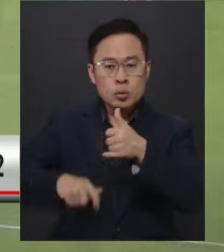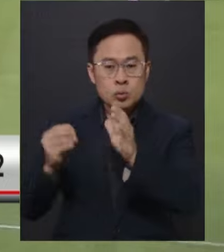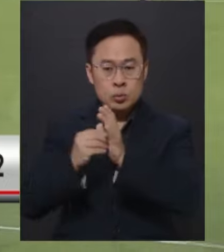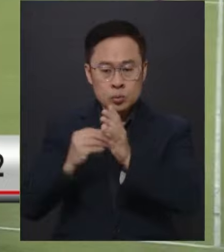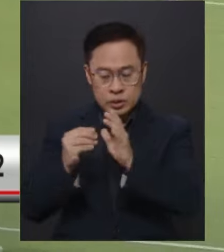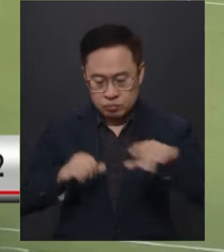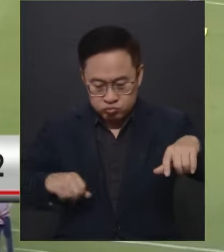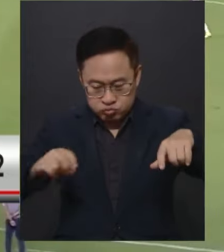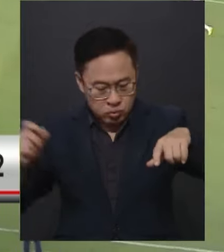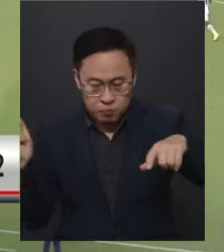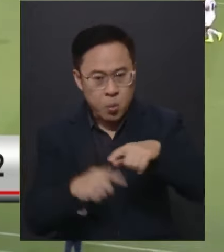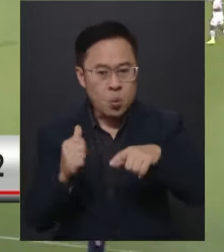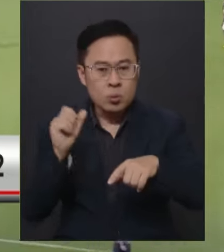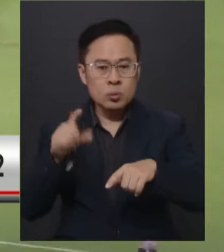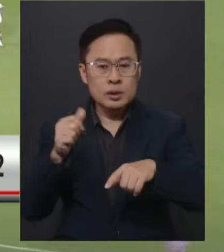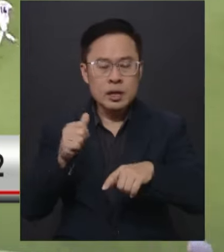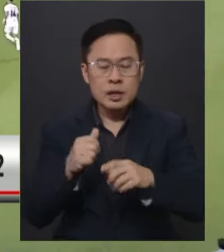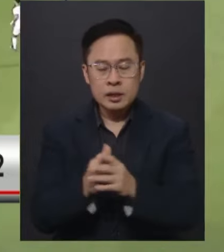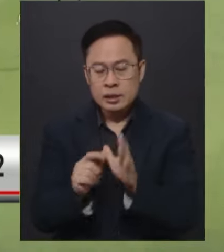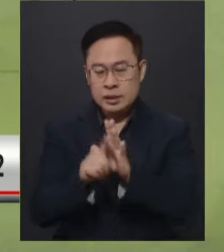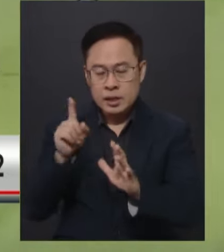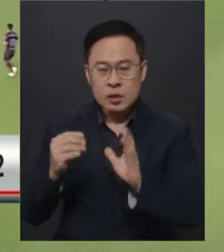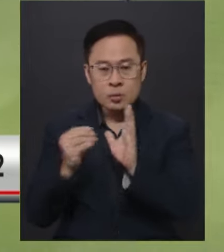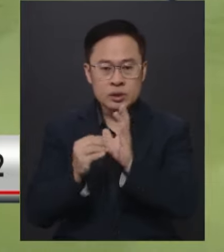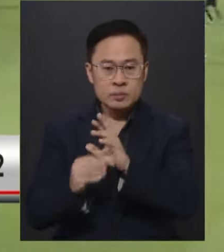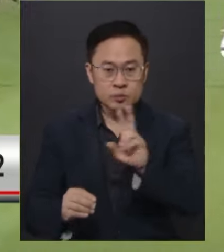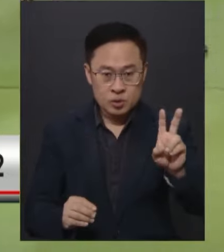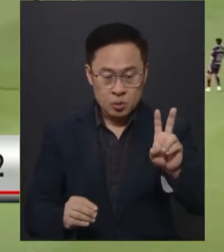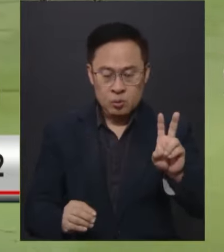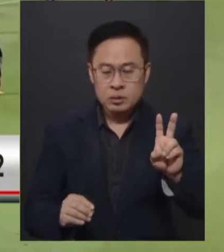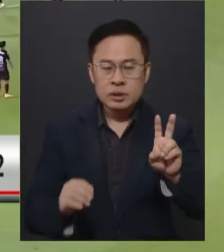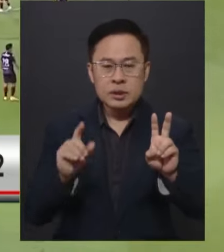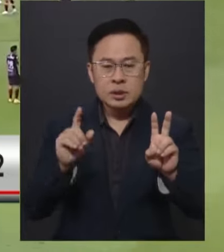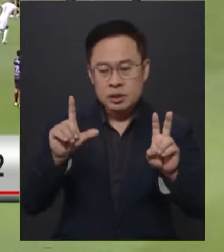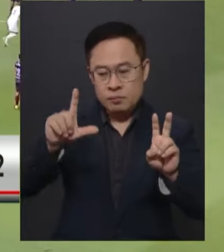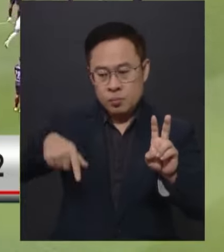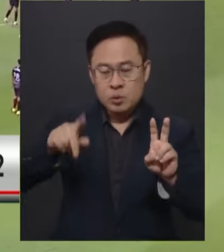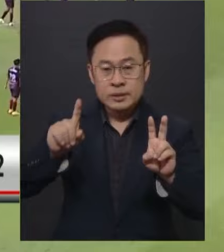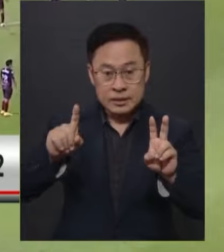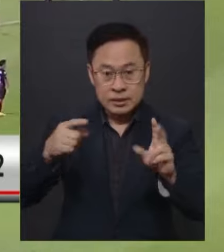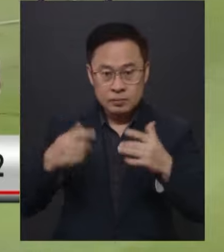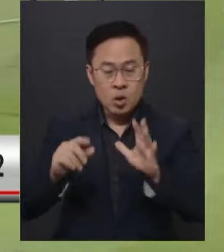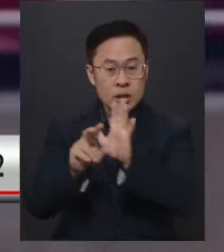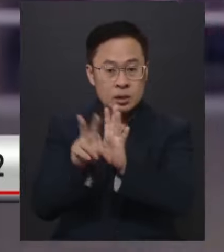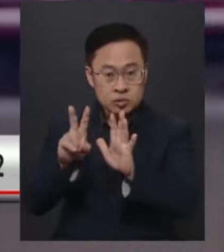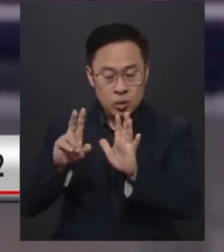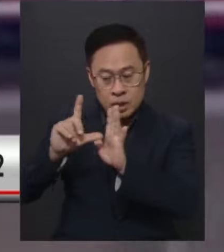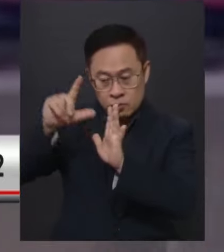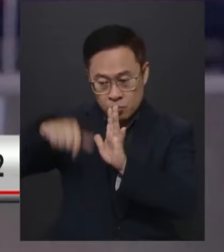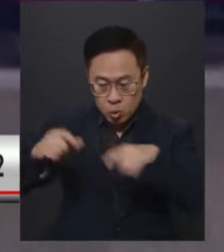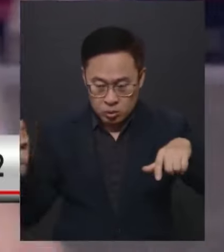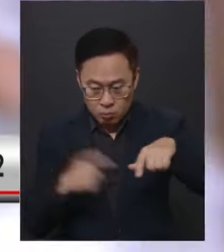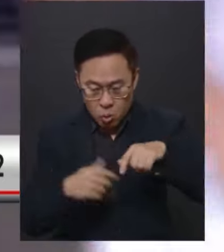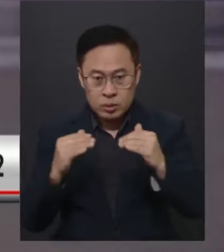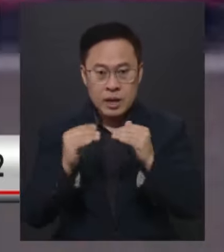ครับยิงด้วยซ้ายเข้าไปทำให้จบครึ่งแรกแบงคอกนำ 2-1ครึ่งเวลาหลังลำพูนครับมาได้ประตูตีเสมอครับแหจากการ